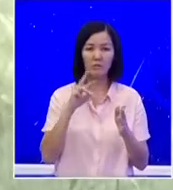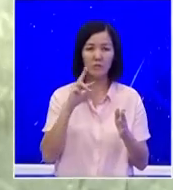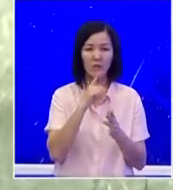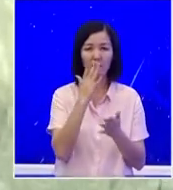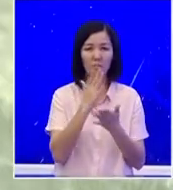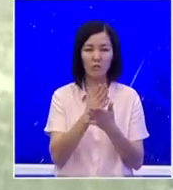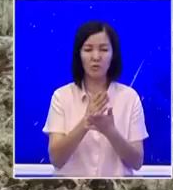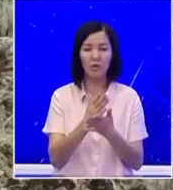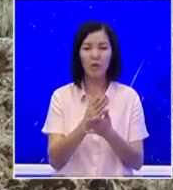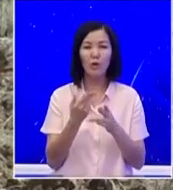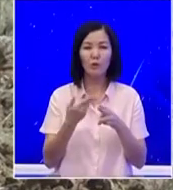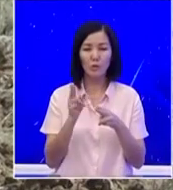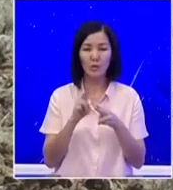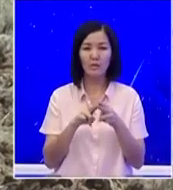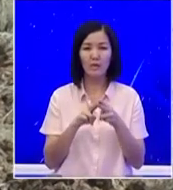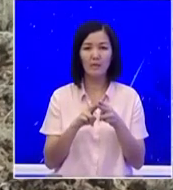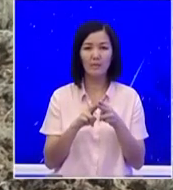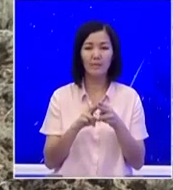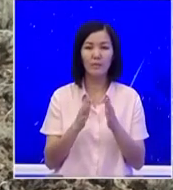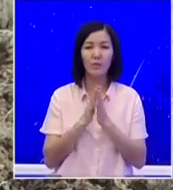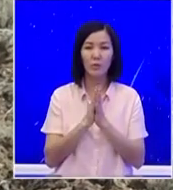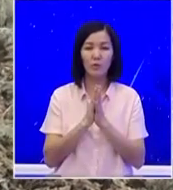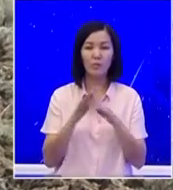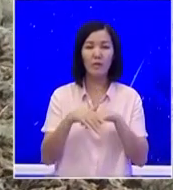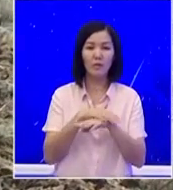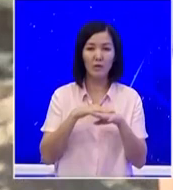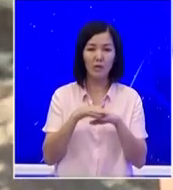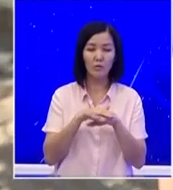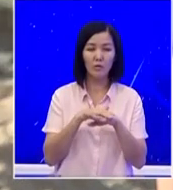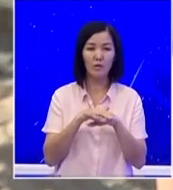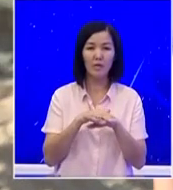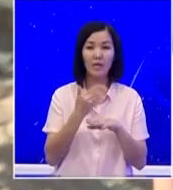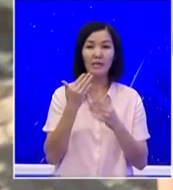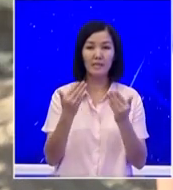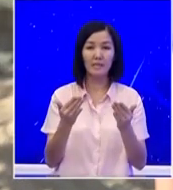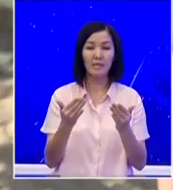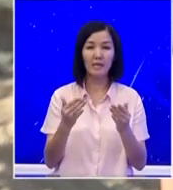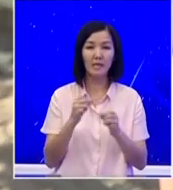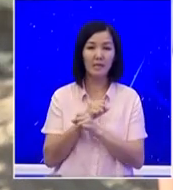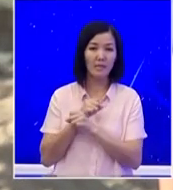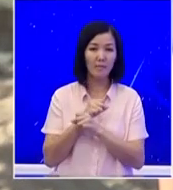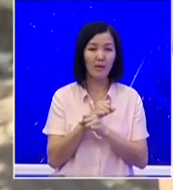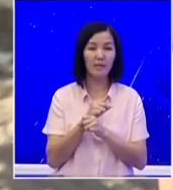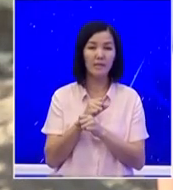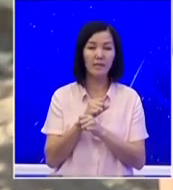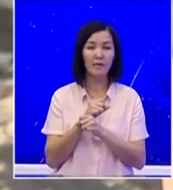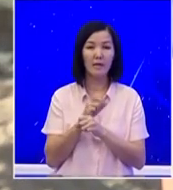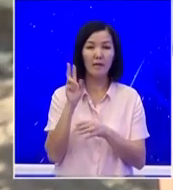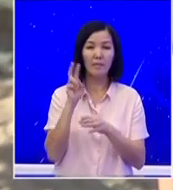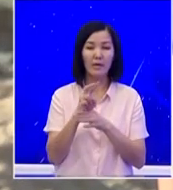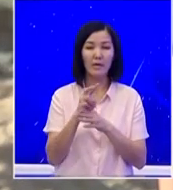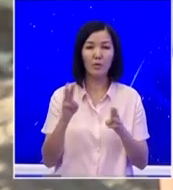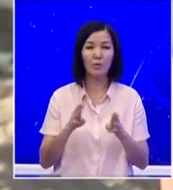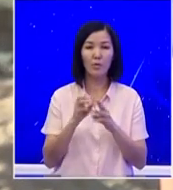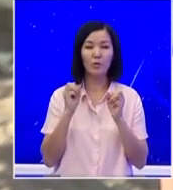тиеді. Сол себепті құрметті қала тұрғындары, сіздерге демалысқа шыққан кезде өрт